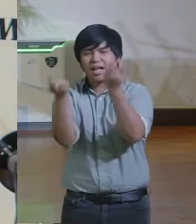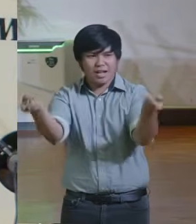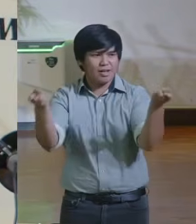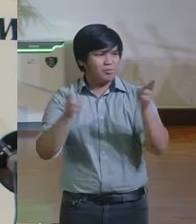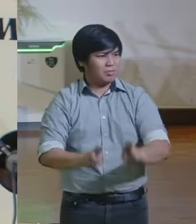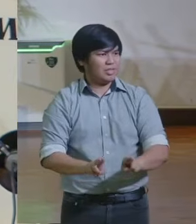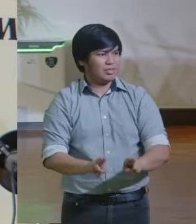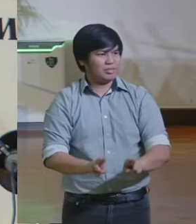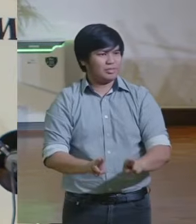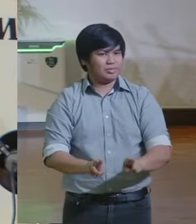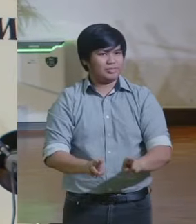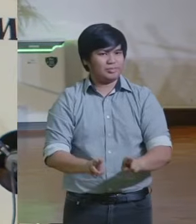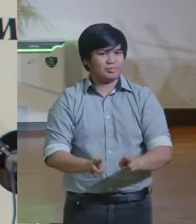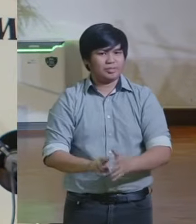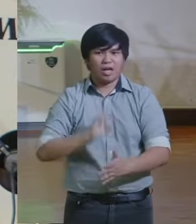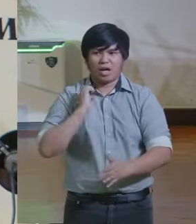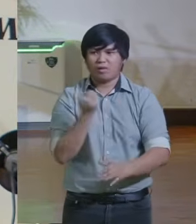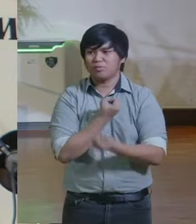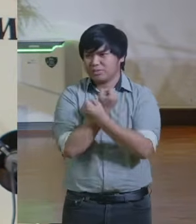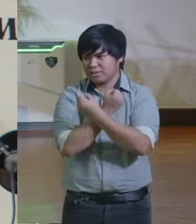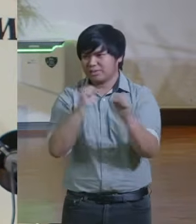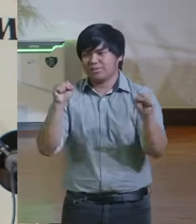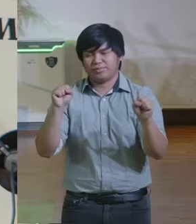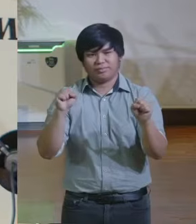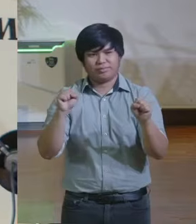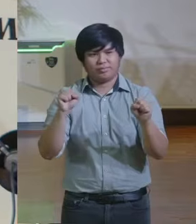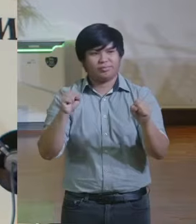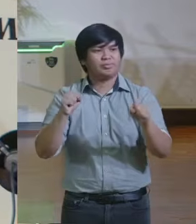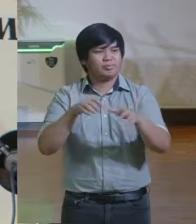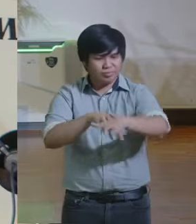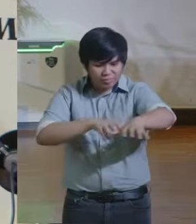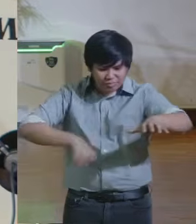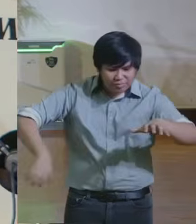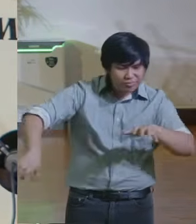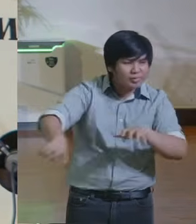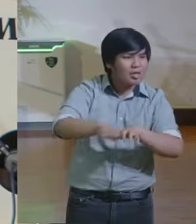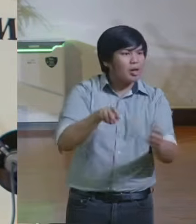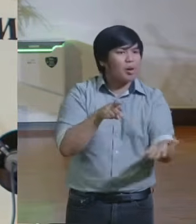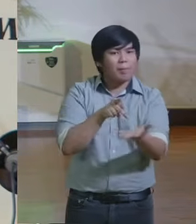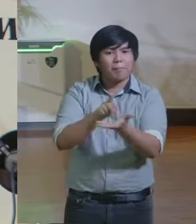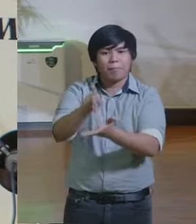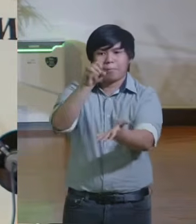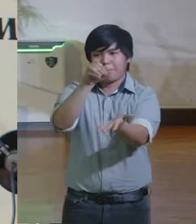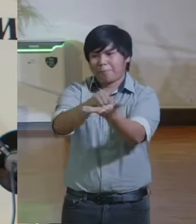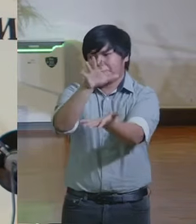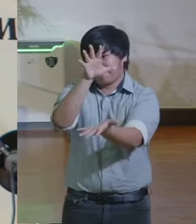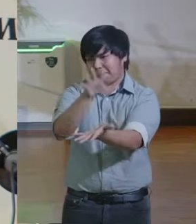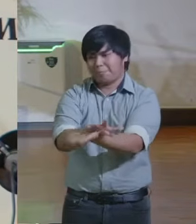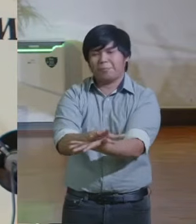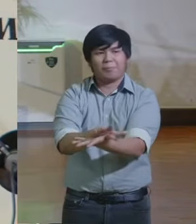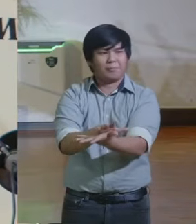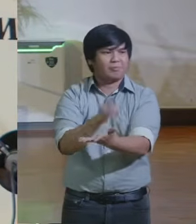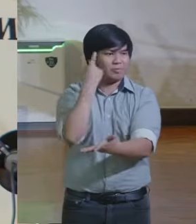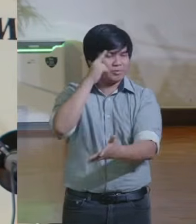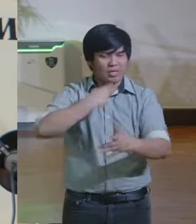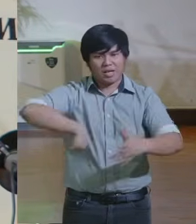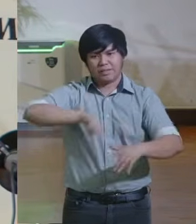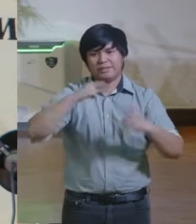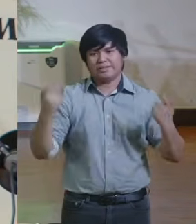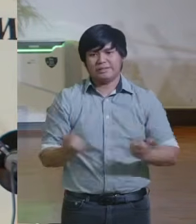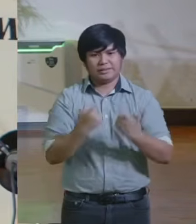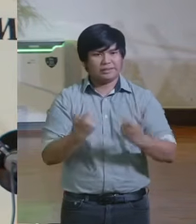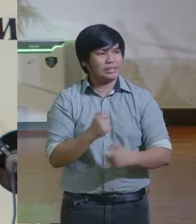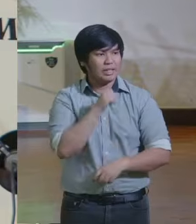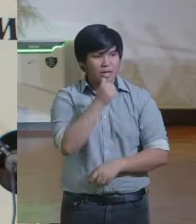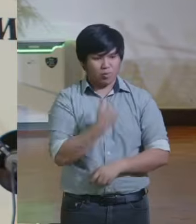basihan ng ating kaligtasan. He is the propitiation, pagbabayad sala for our sins, and not for ours